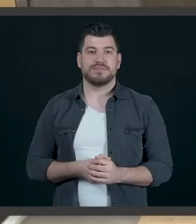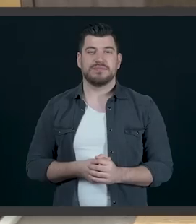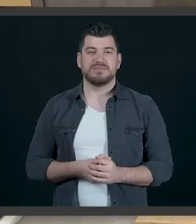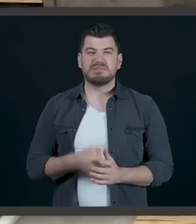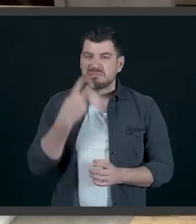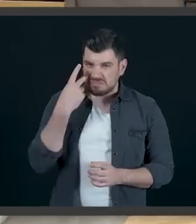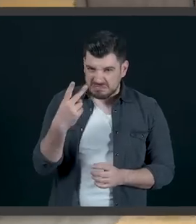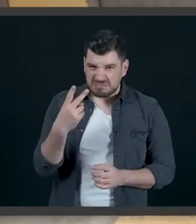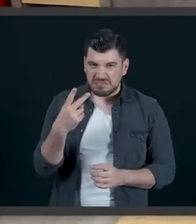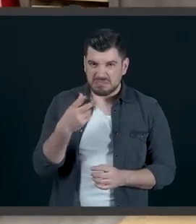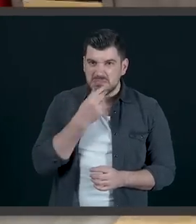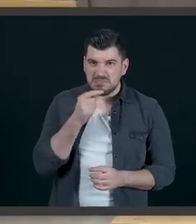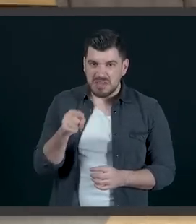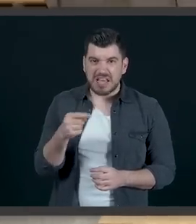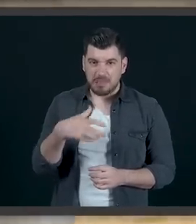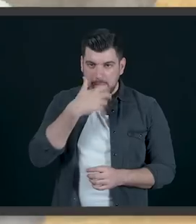Λάκι φαίνεται για μηλό.